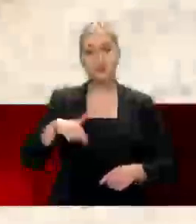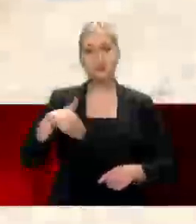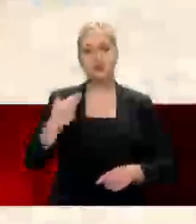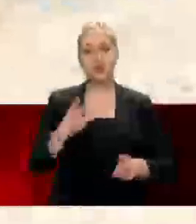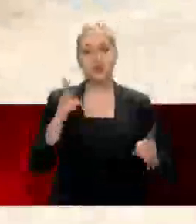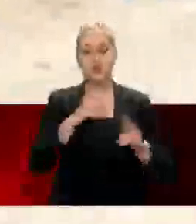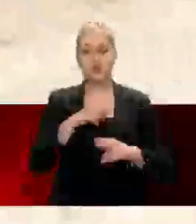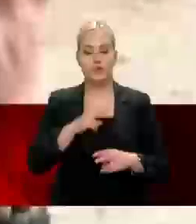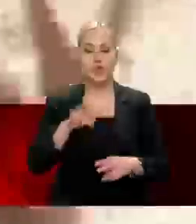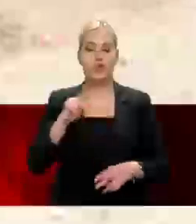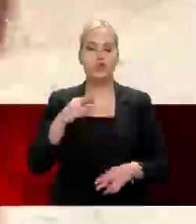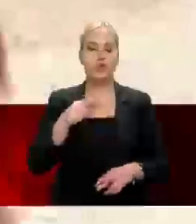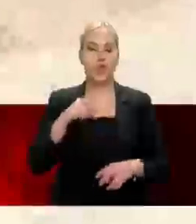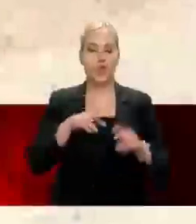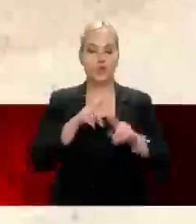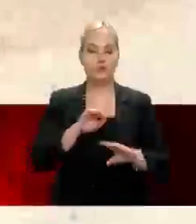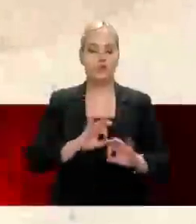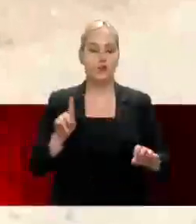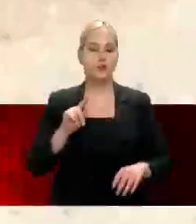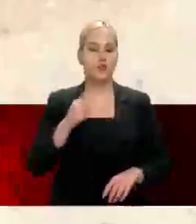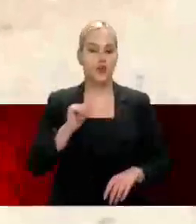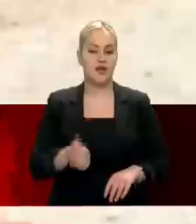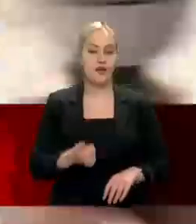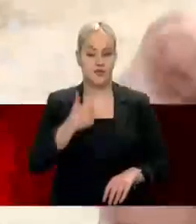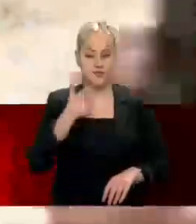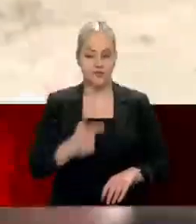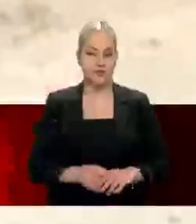güldü on numara alet abi